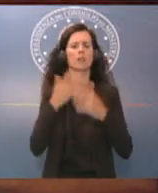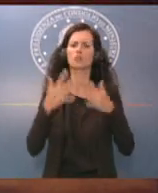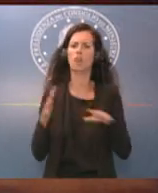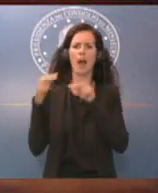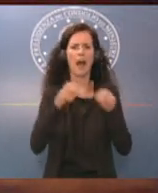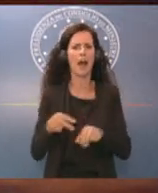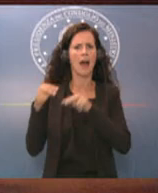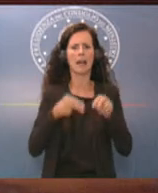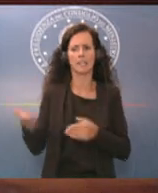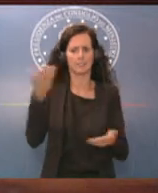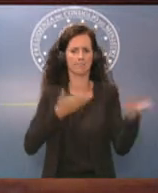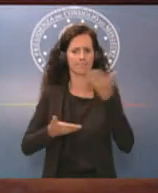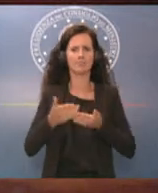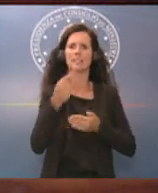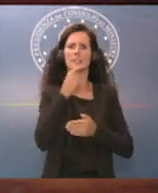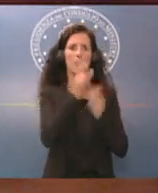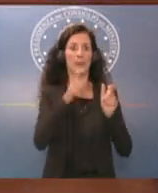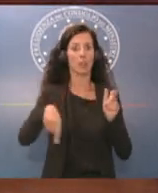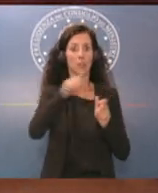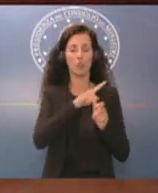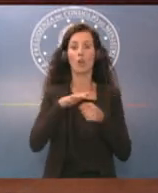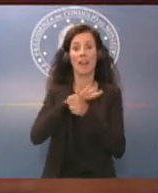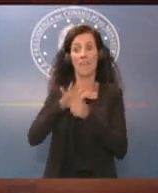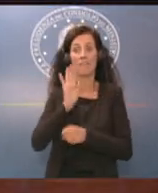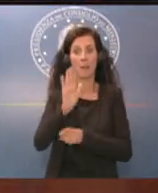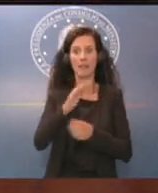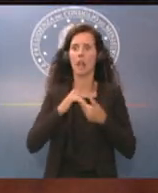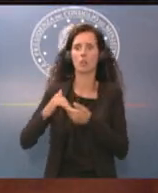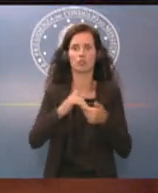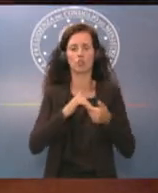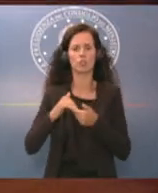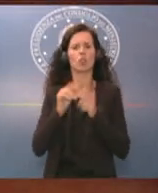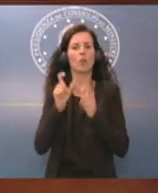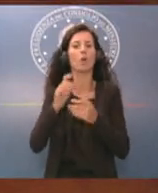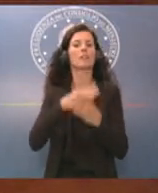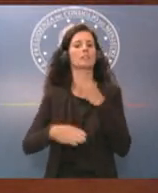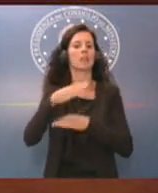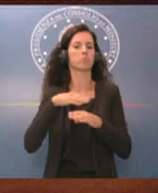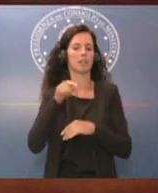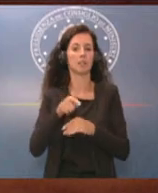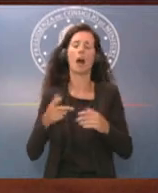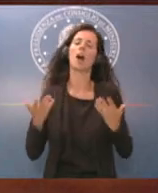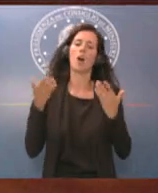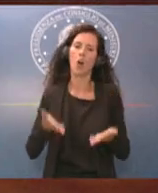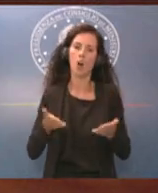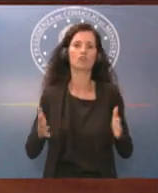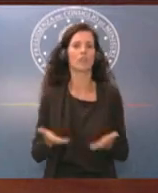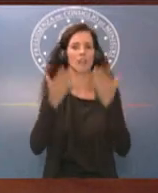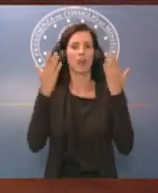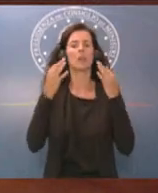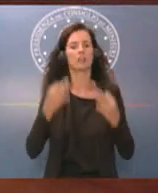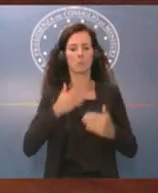che raccoglie le istanze delle persone, delle loro famiglie e delle associazioni del mondo delle disabilità e finalmente oggi si avvia il processo